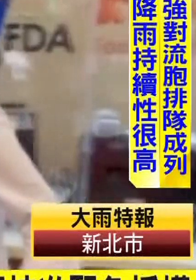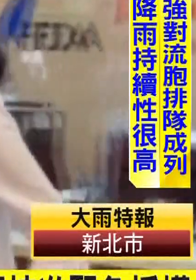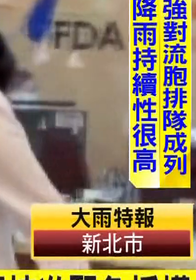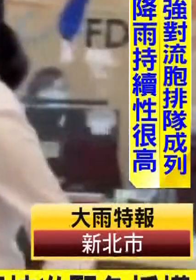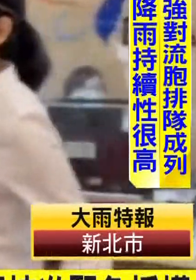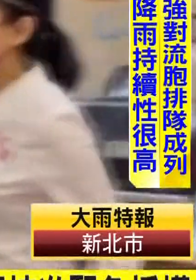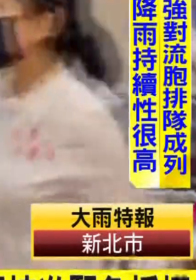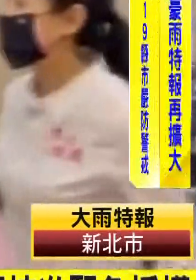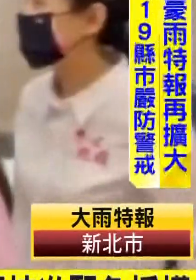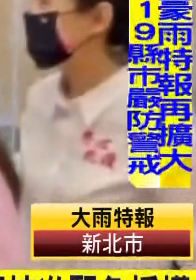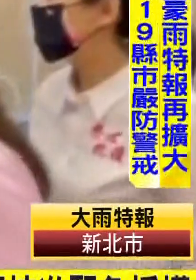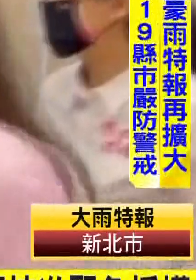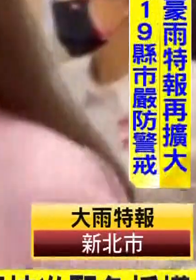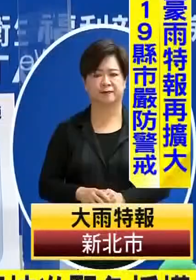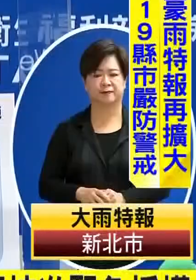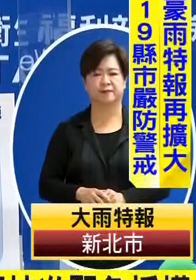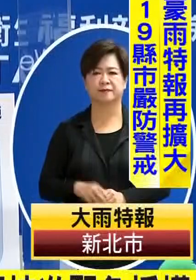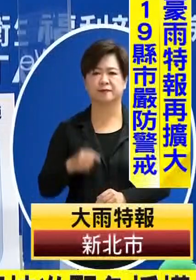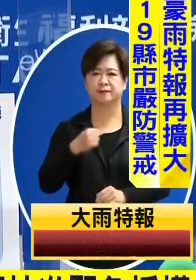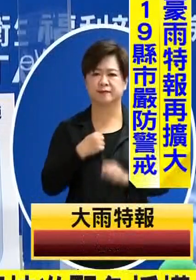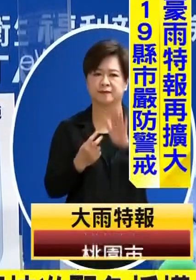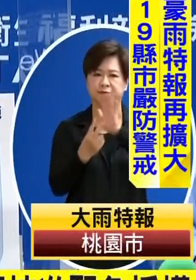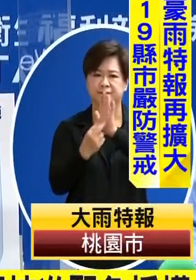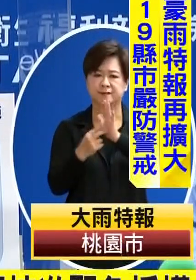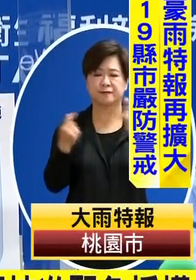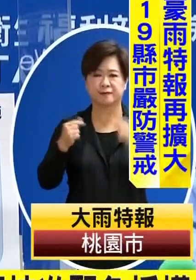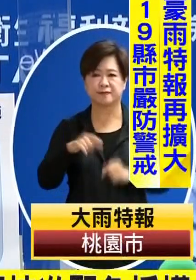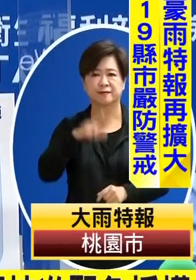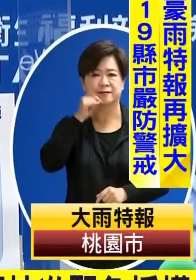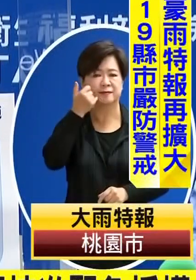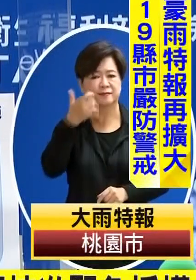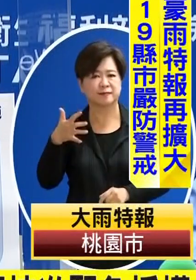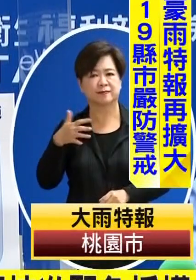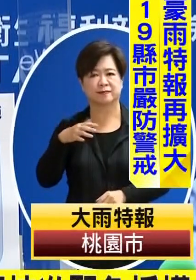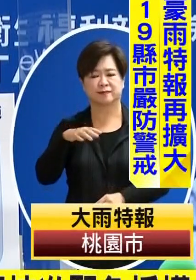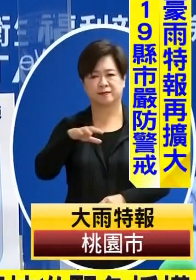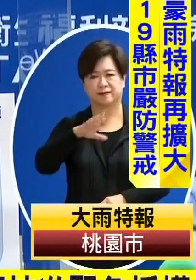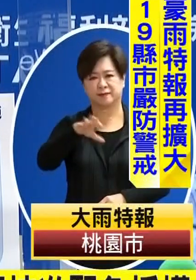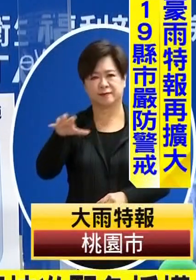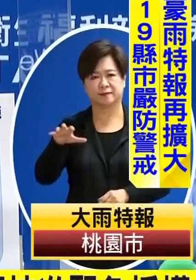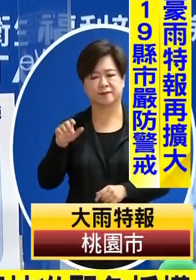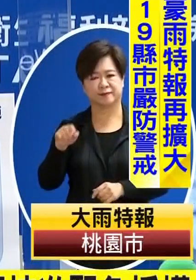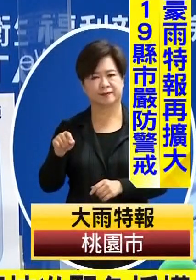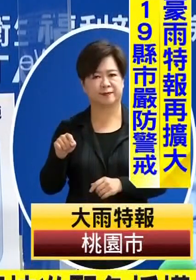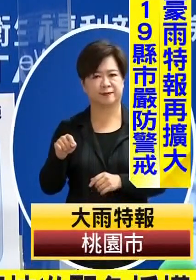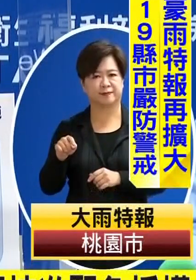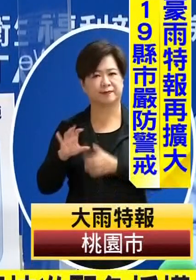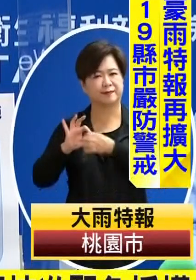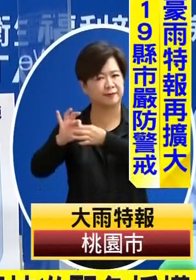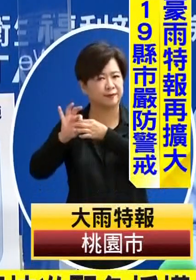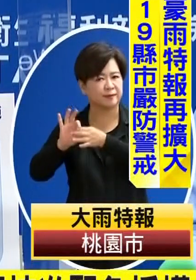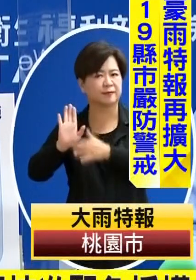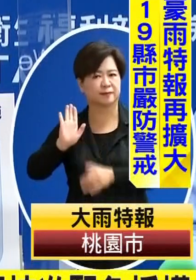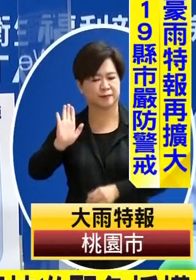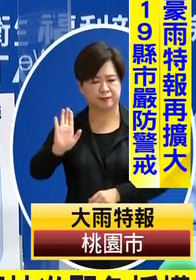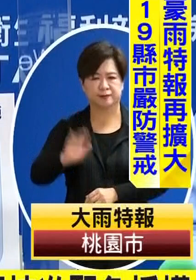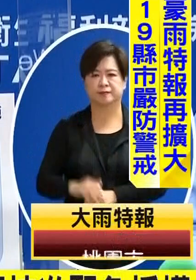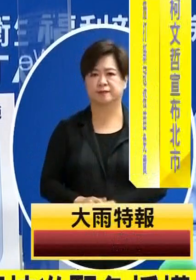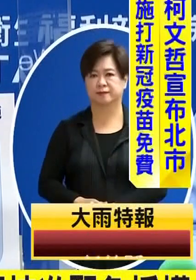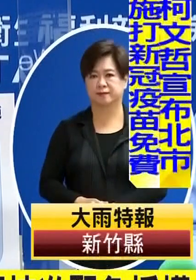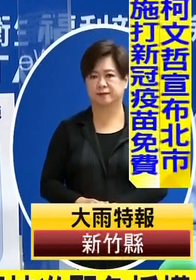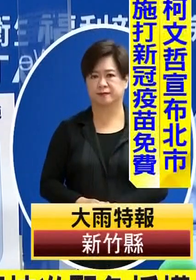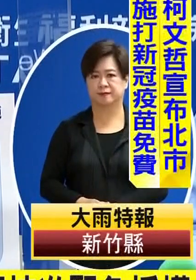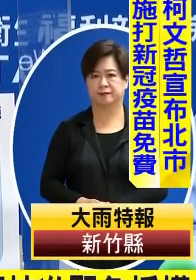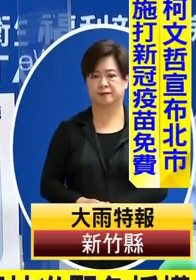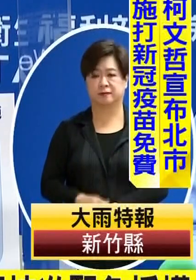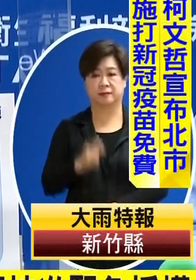实跟这个不管是这个鸿海的本身我们就做一个非常相关的一些联系。好，那至于